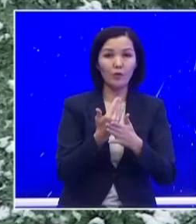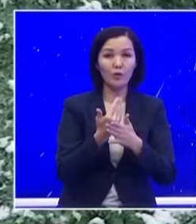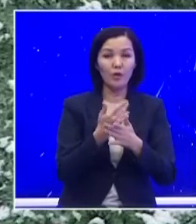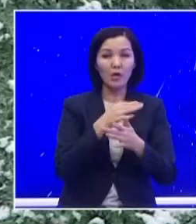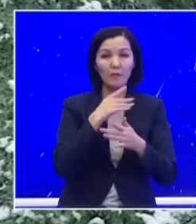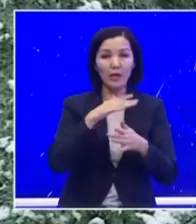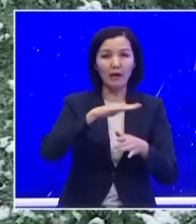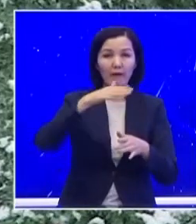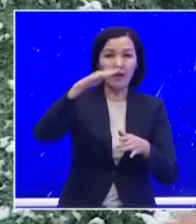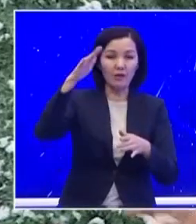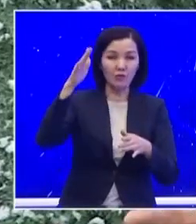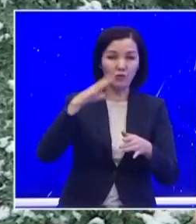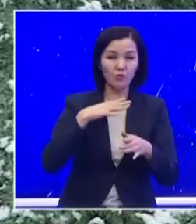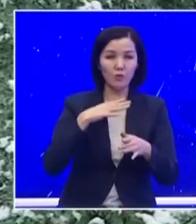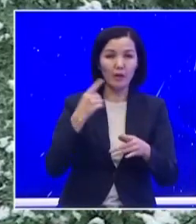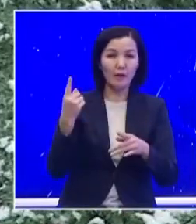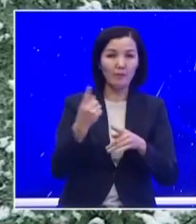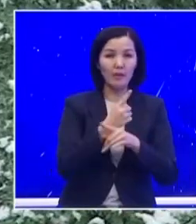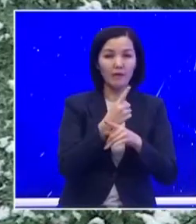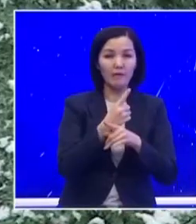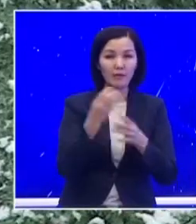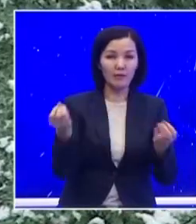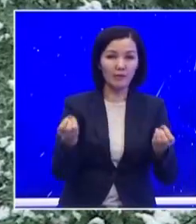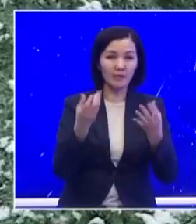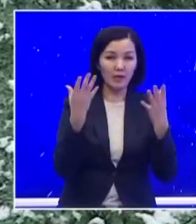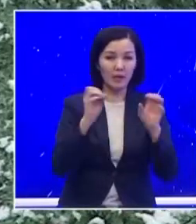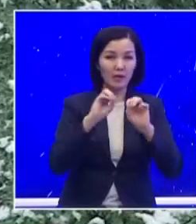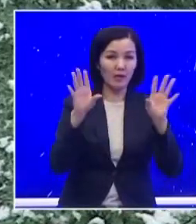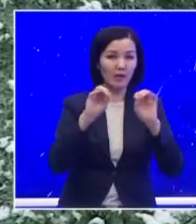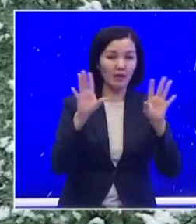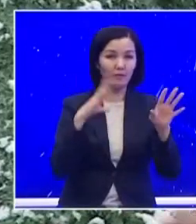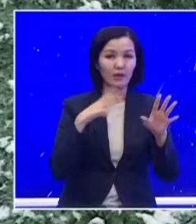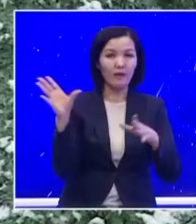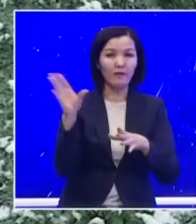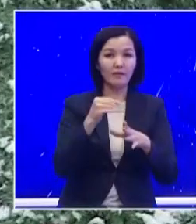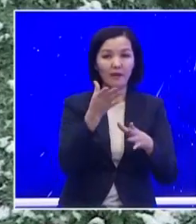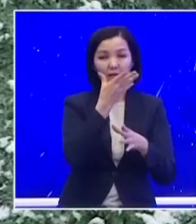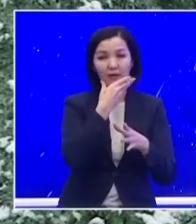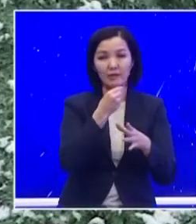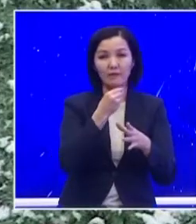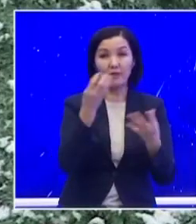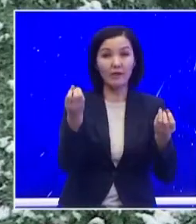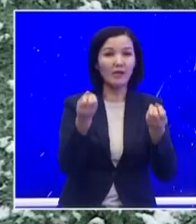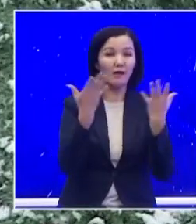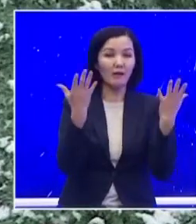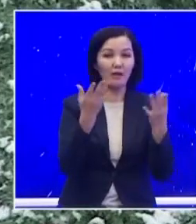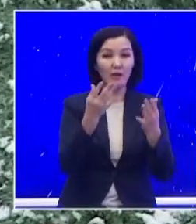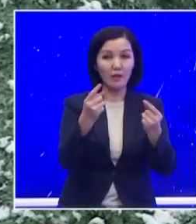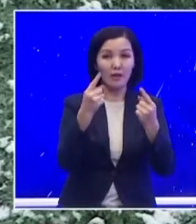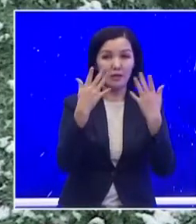многоярусную. Вот, в этом году первый раз она такая елка. Вся будет светиться, как говорится.